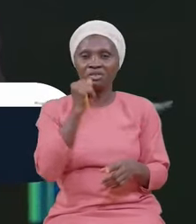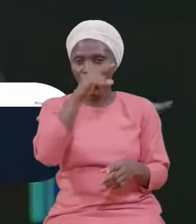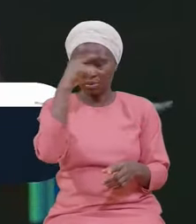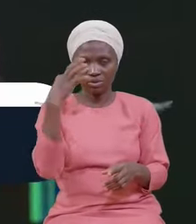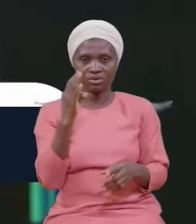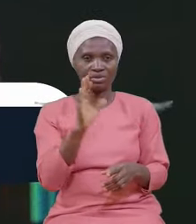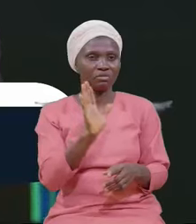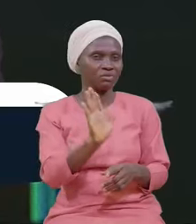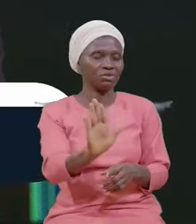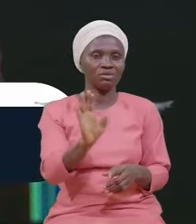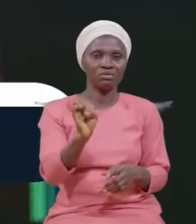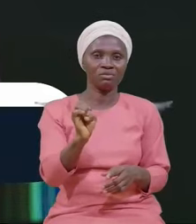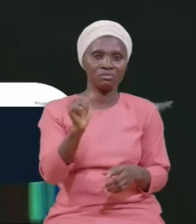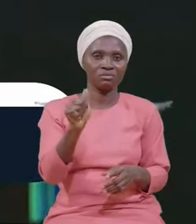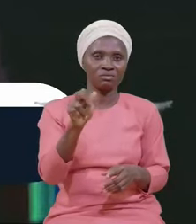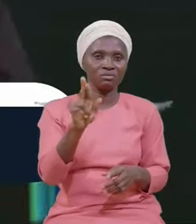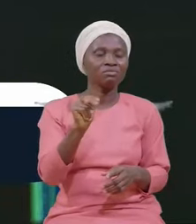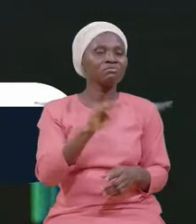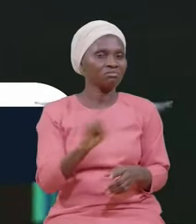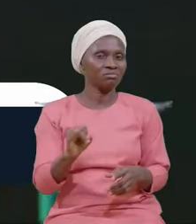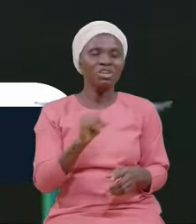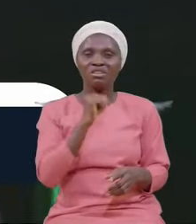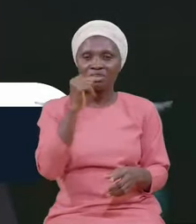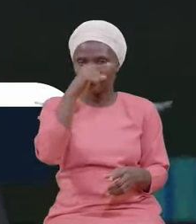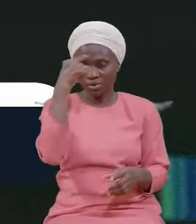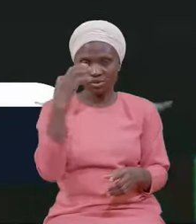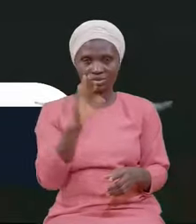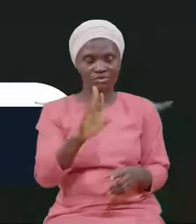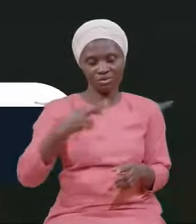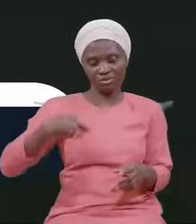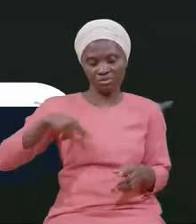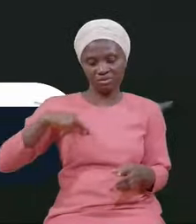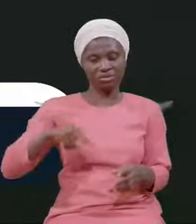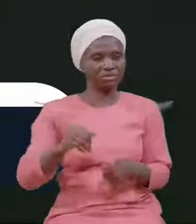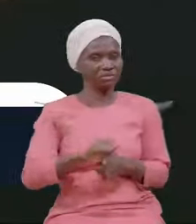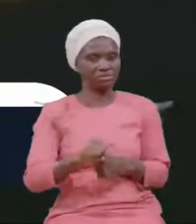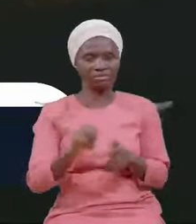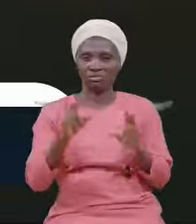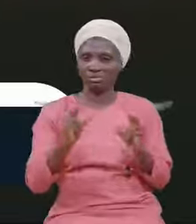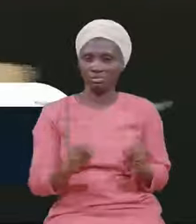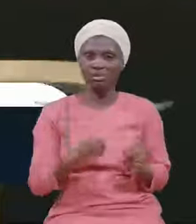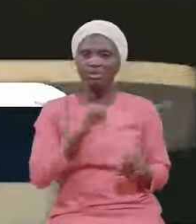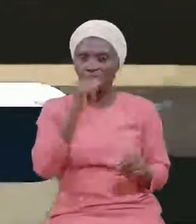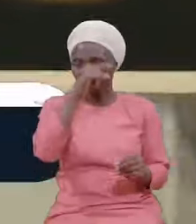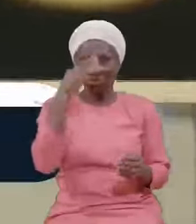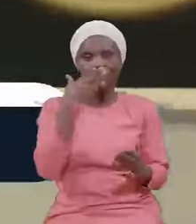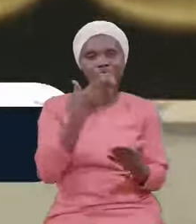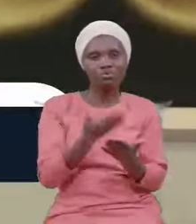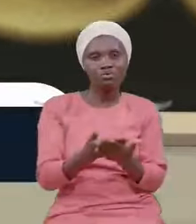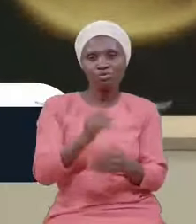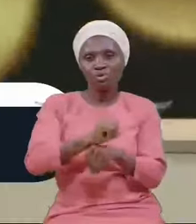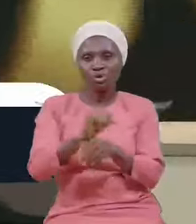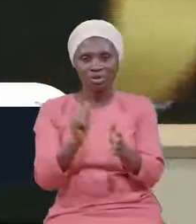tes efforts, par ta religiosité, par les bonnes œuvres que tu fais,